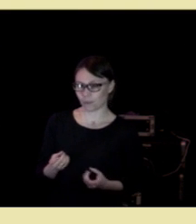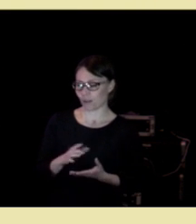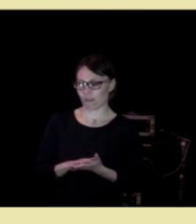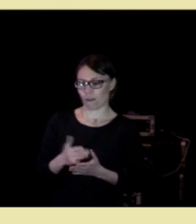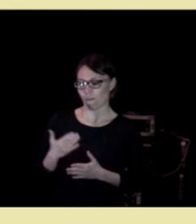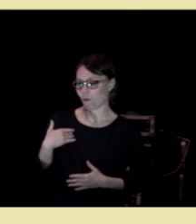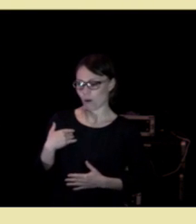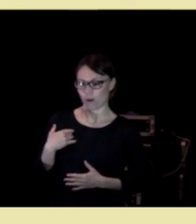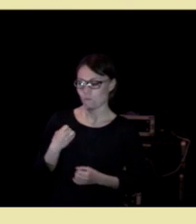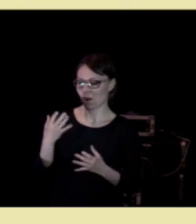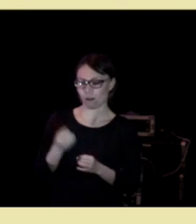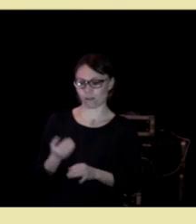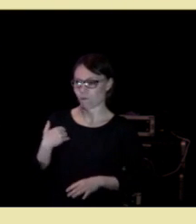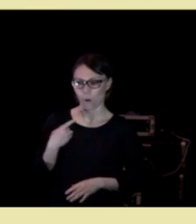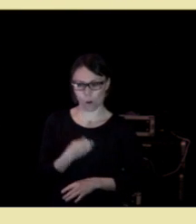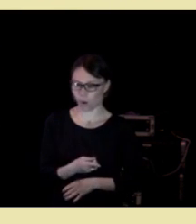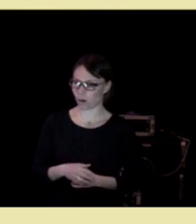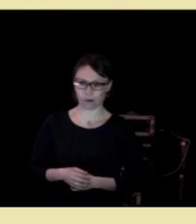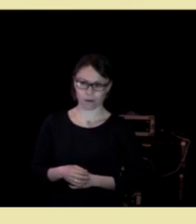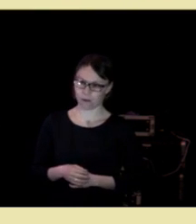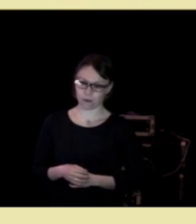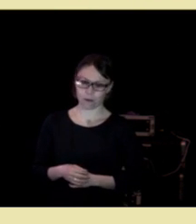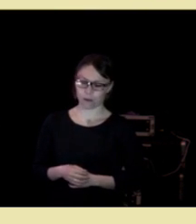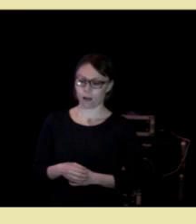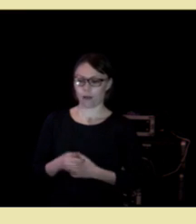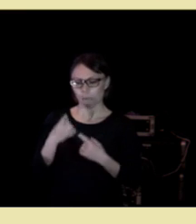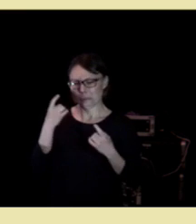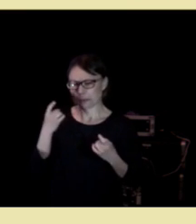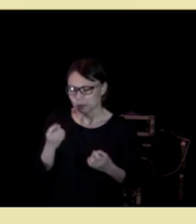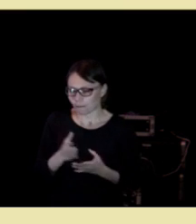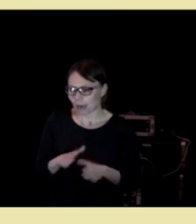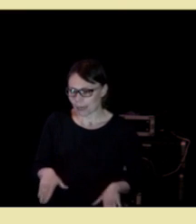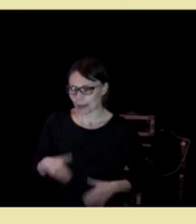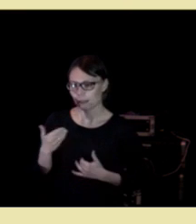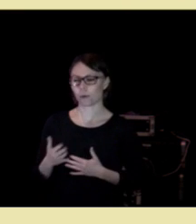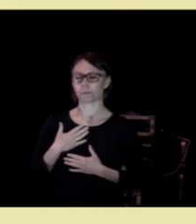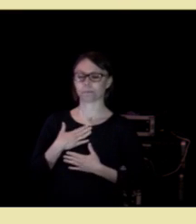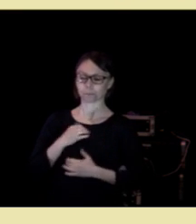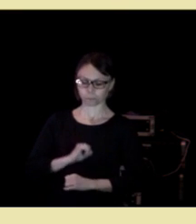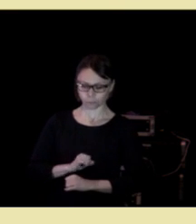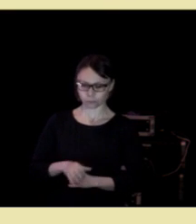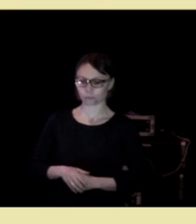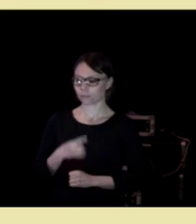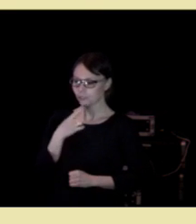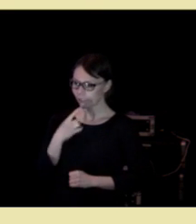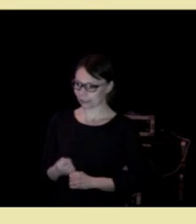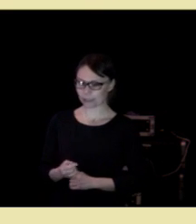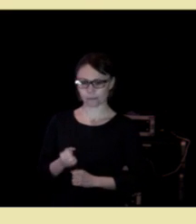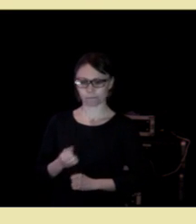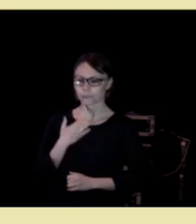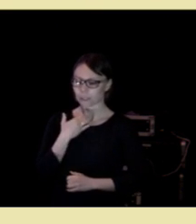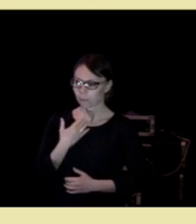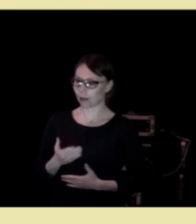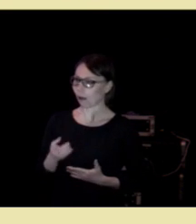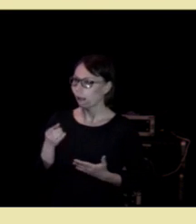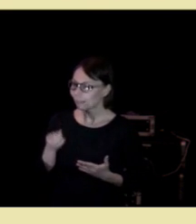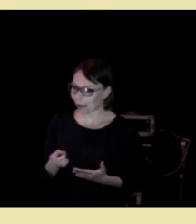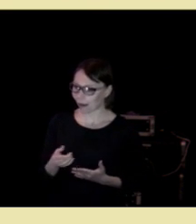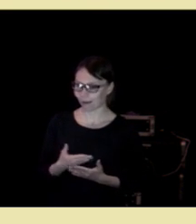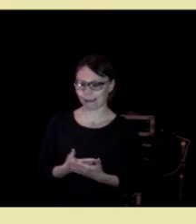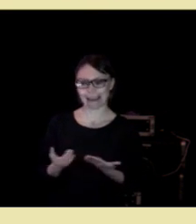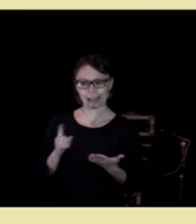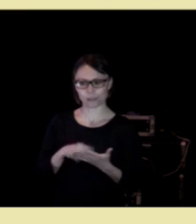sitt. Når han ferdig å gråte, så samler han seg, og så sier han med fast stemme, det har ingen spurt